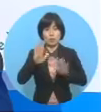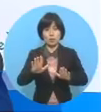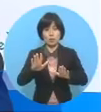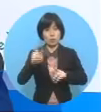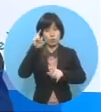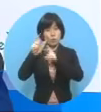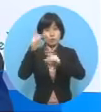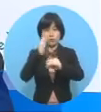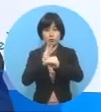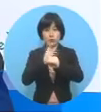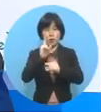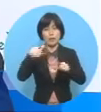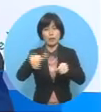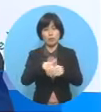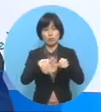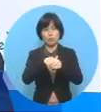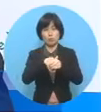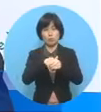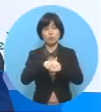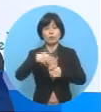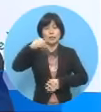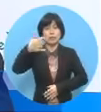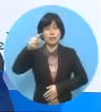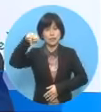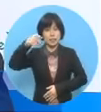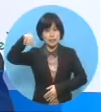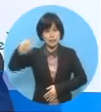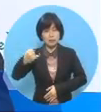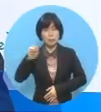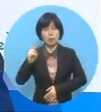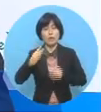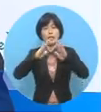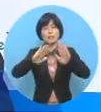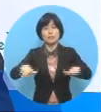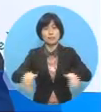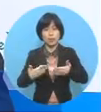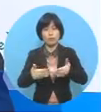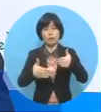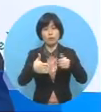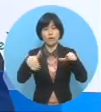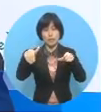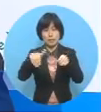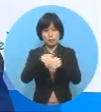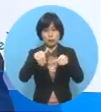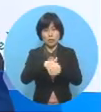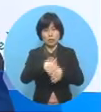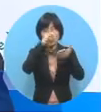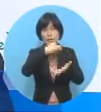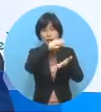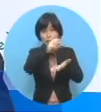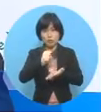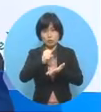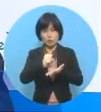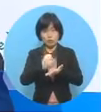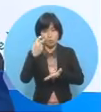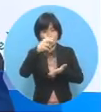우리 도에서 이번에 구상하고 있는 남도 문예 르네상스는 전남의 전통 문화예술 자원을